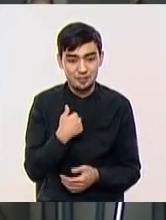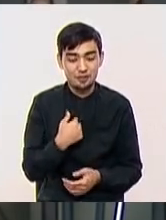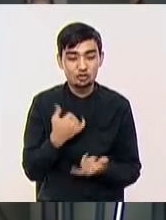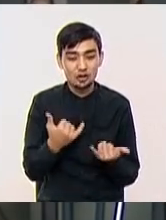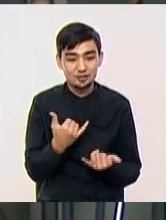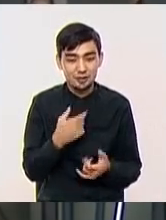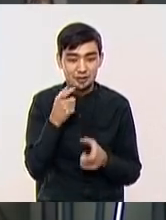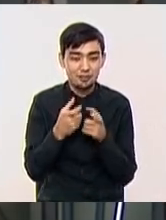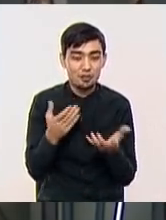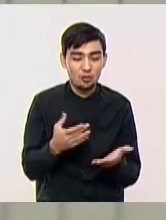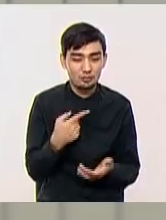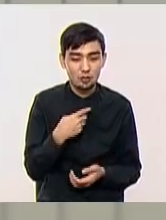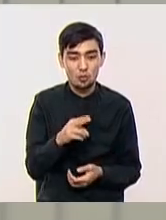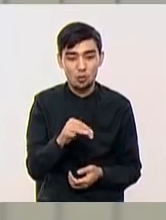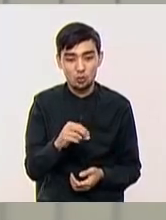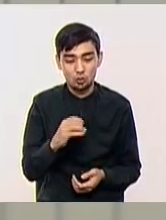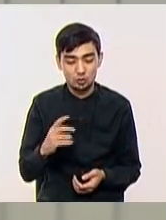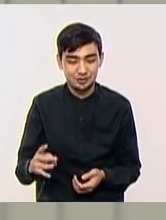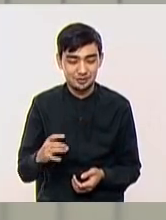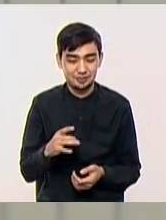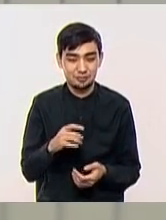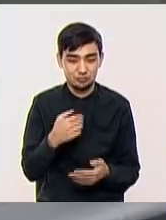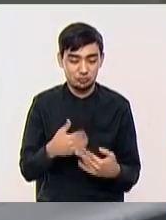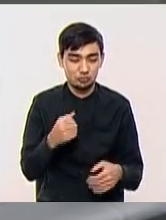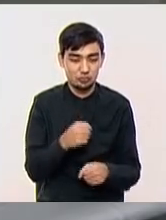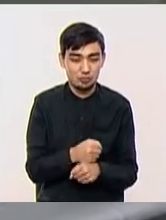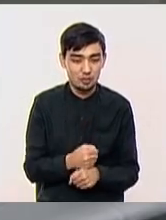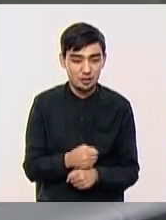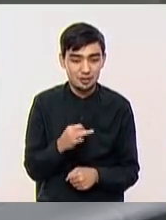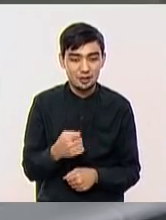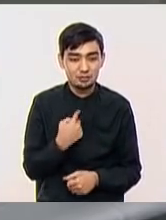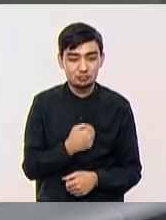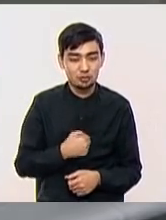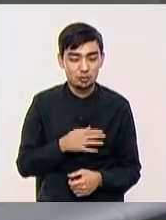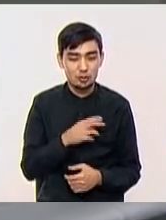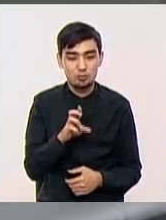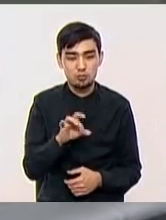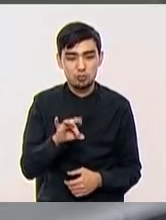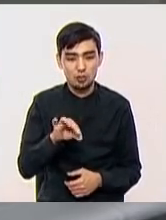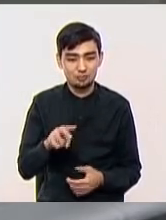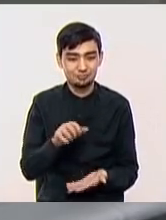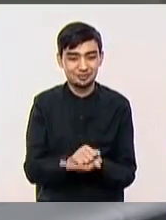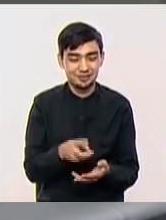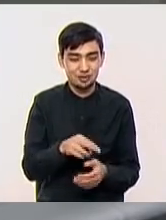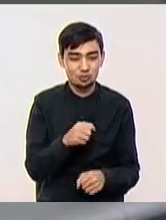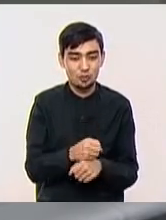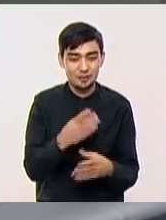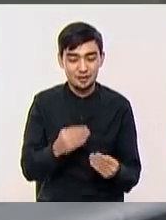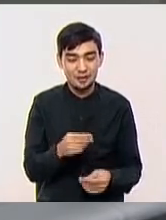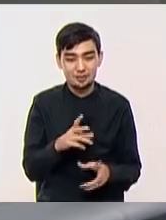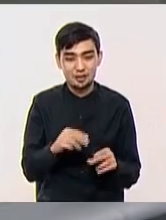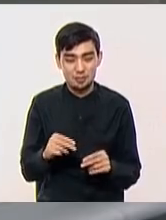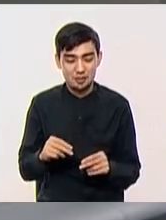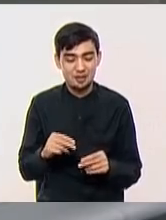қазіргі жан айқайымыз осы конкурсты тоқтатылсын. Наразымыз, біз жаңағы брондаудың тоқтатылу күнінде отбасы банк